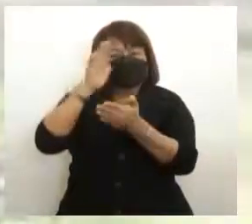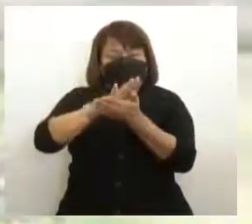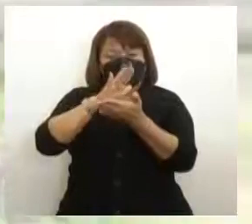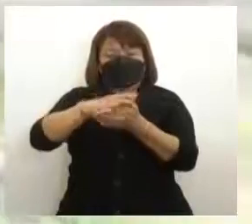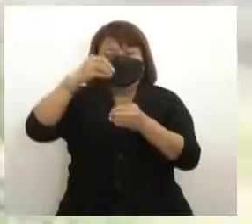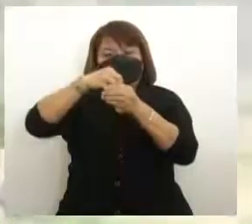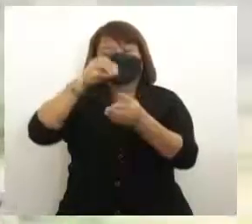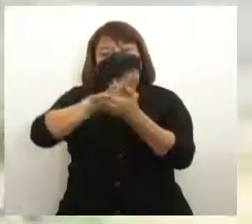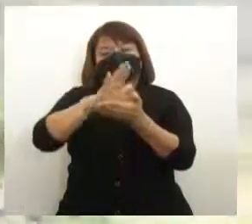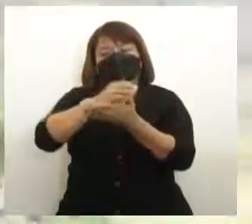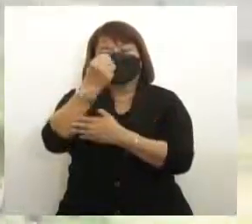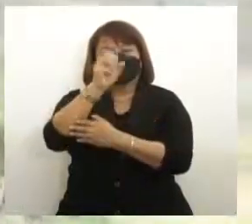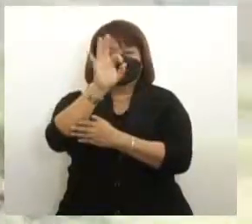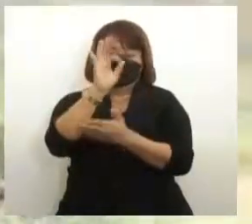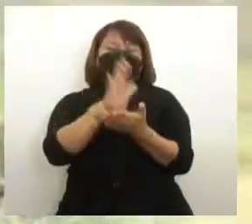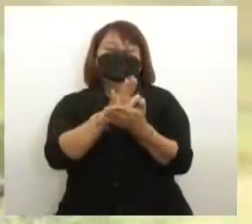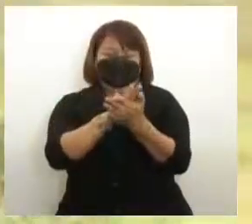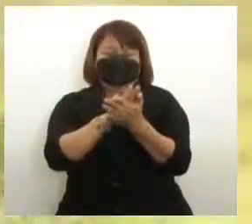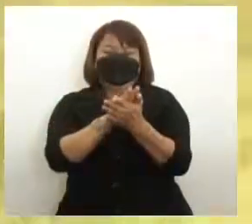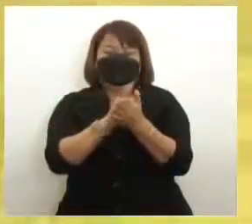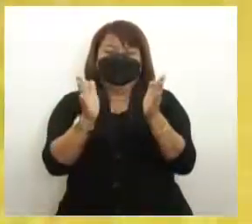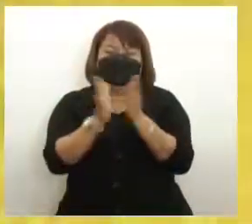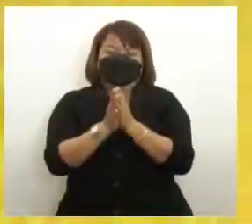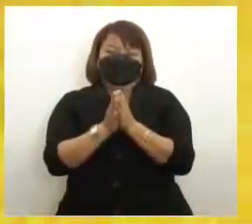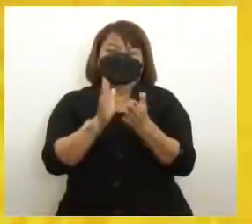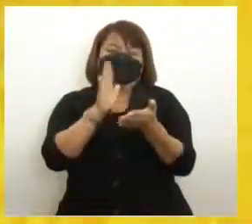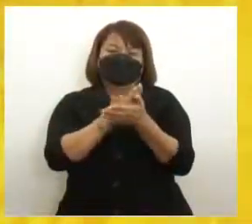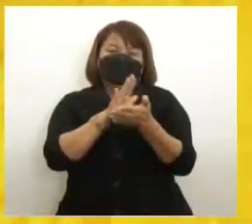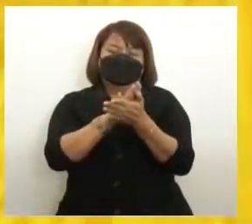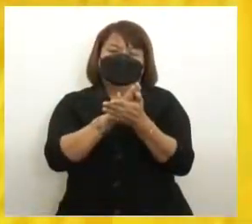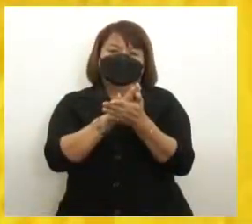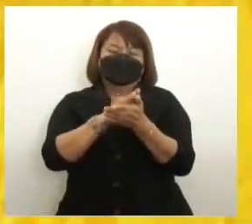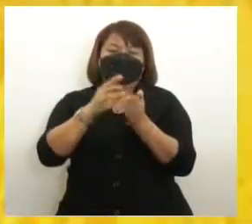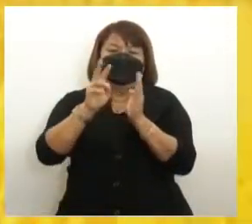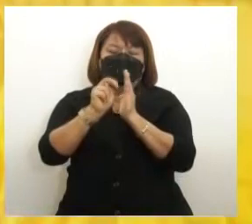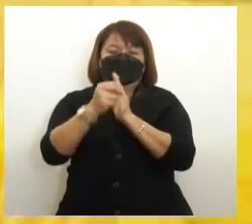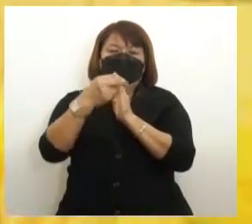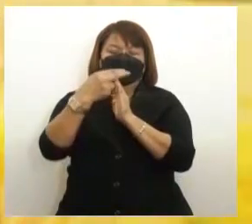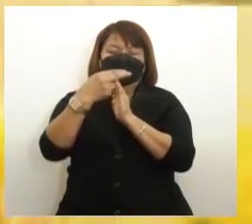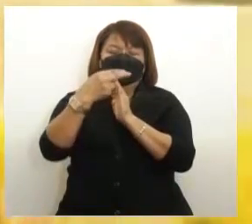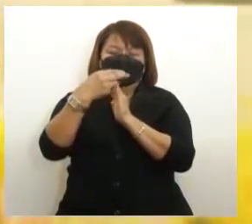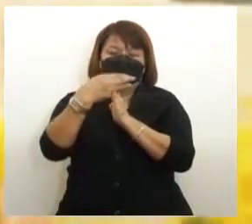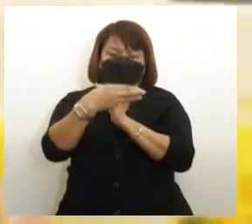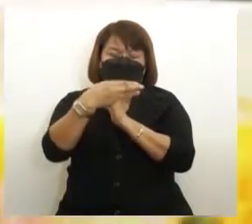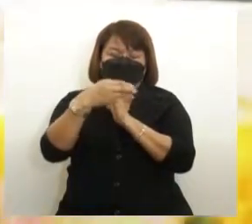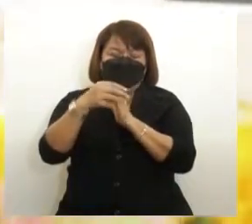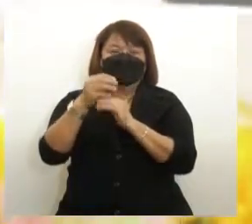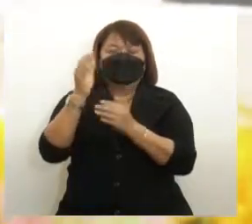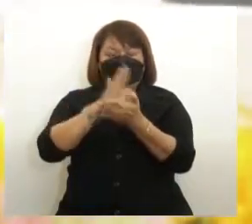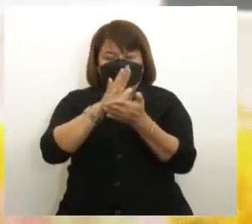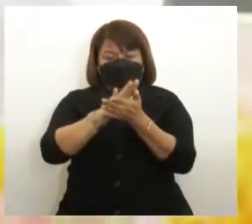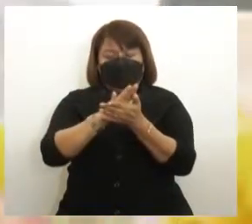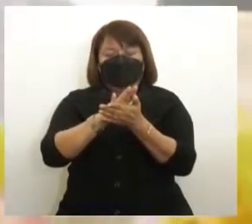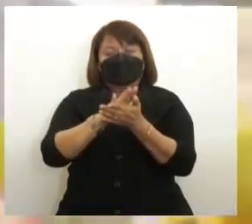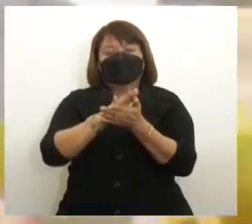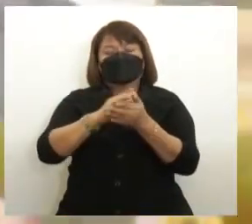น19โรงเรียนประกอบด้วยโรงเรียนนาวังศึกษาวิทย์โรงเรียนท่าพิทยาคมโร